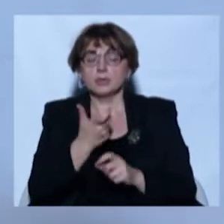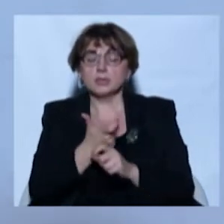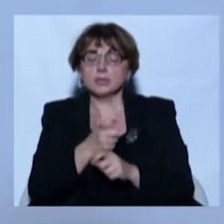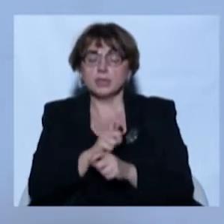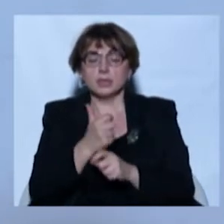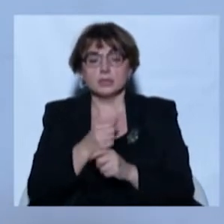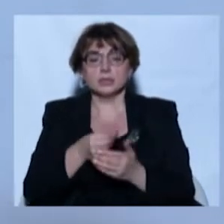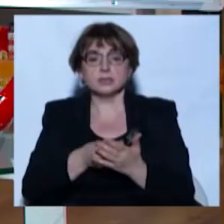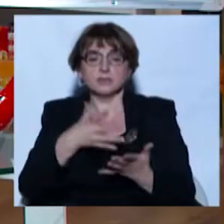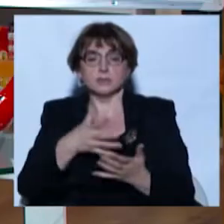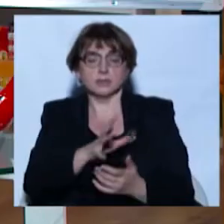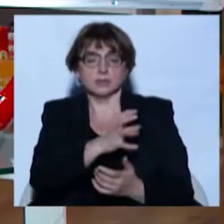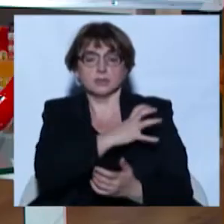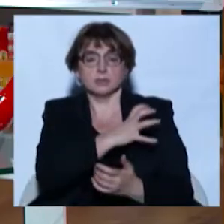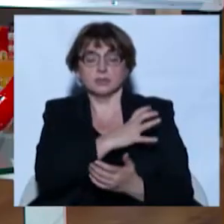ბუნებრივი სიმდიდრეა.